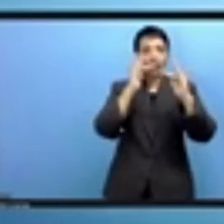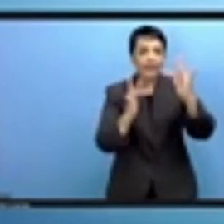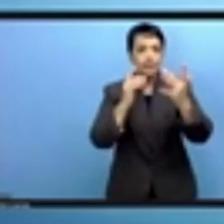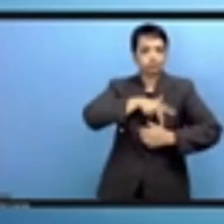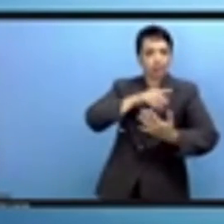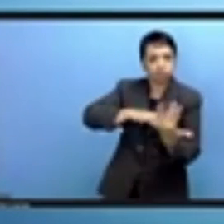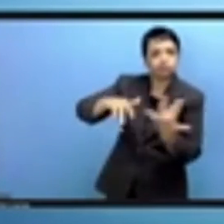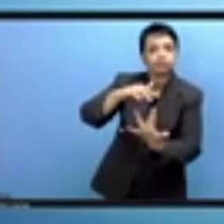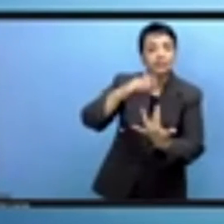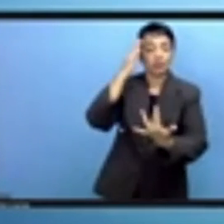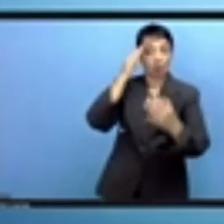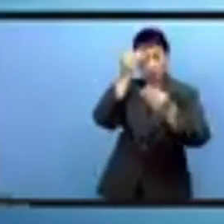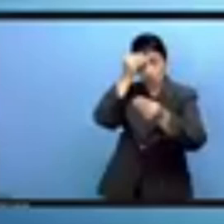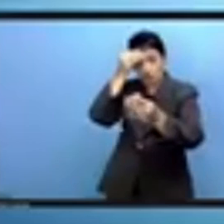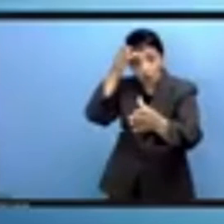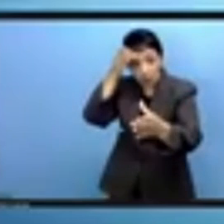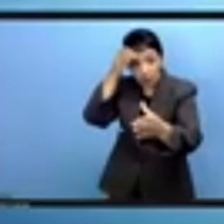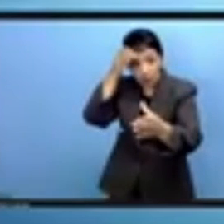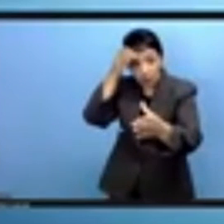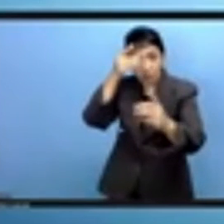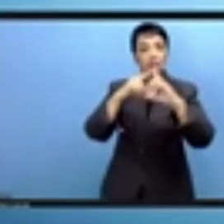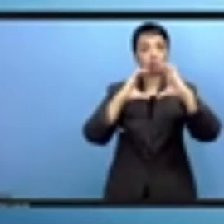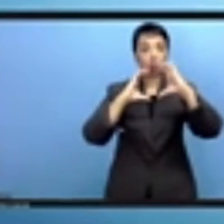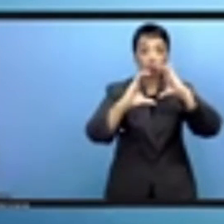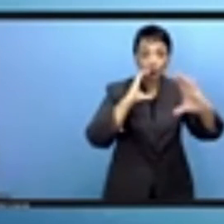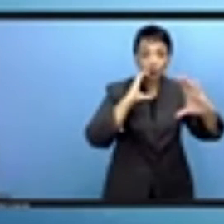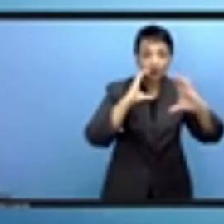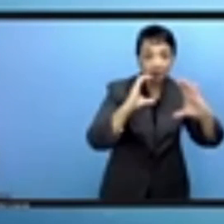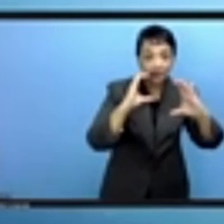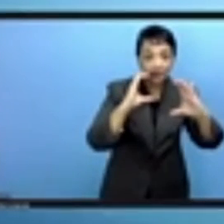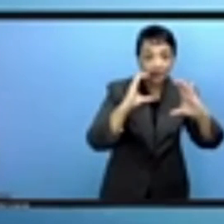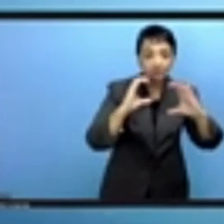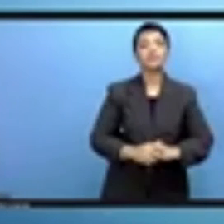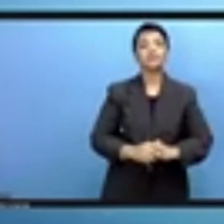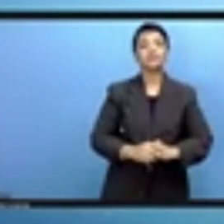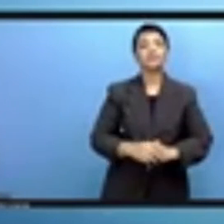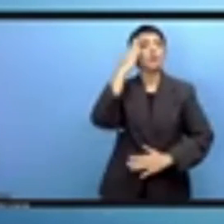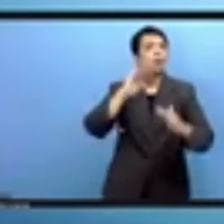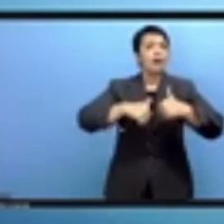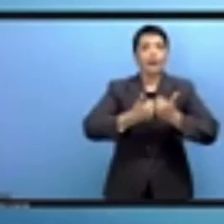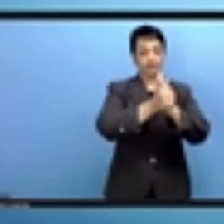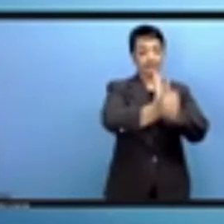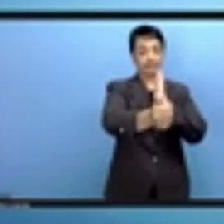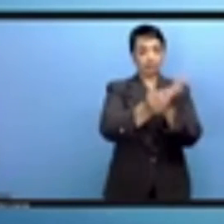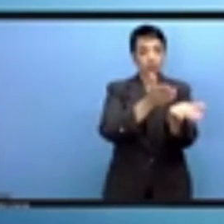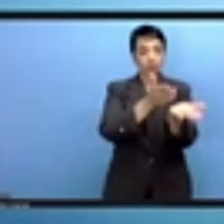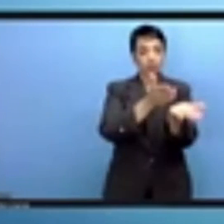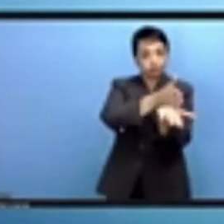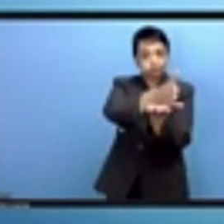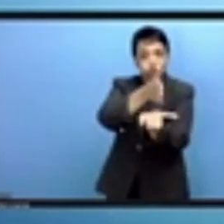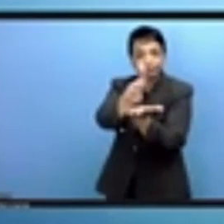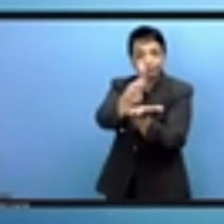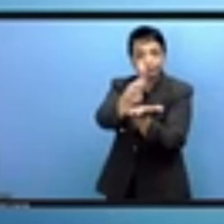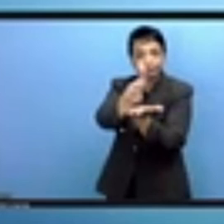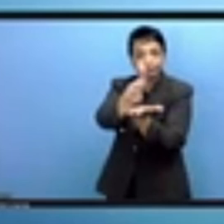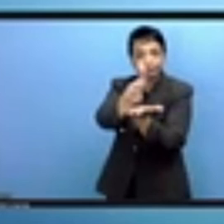网为发展做出了重要的贡献，